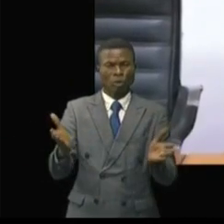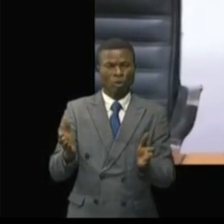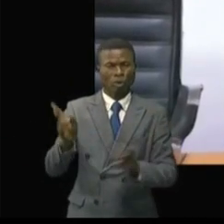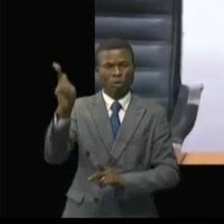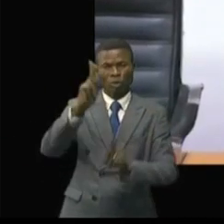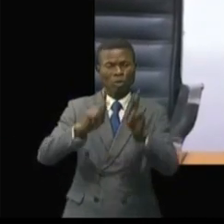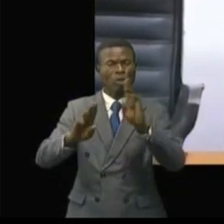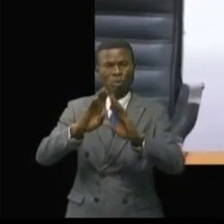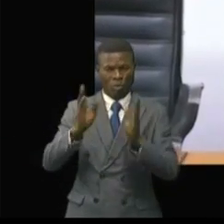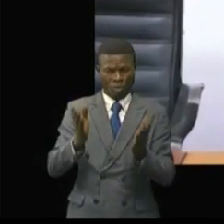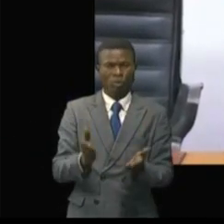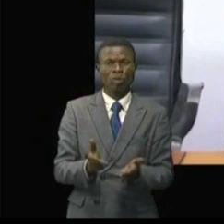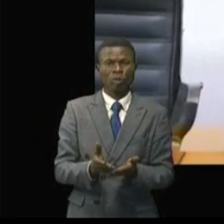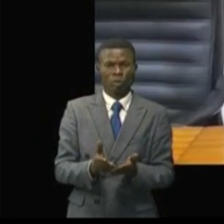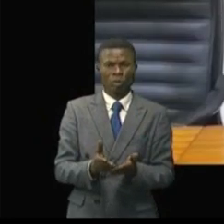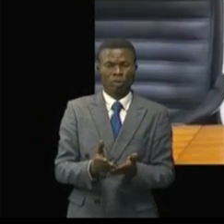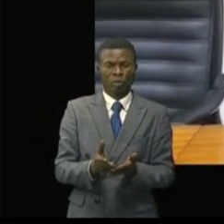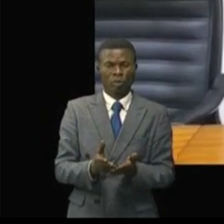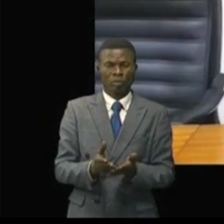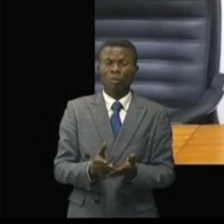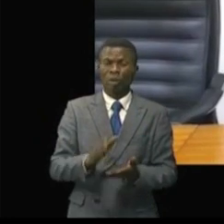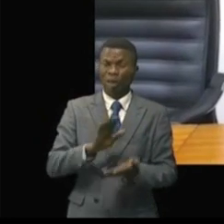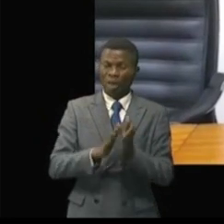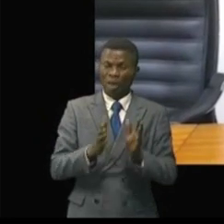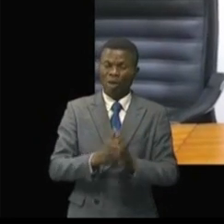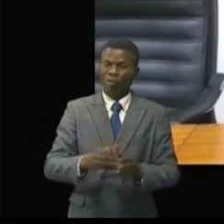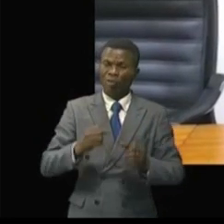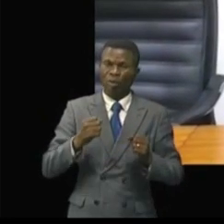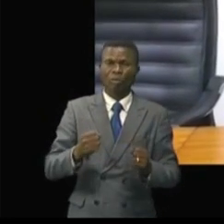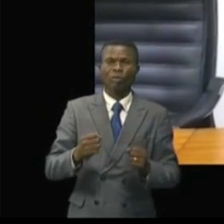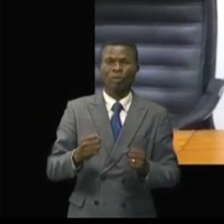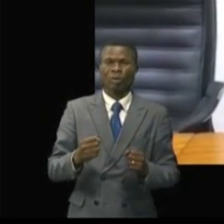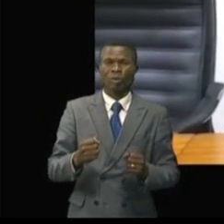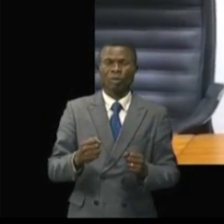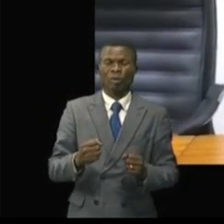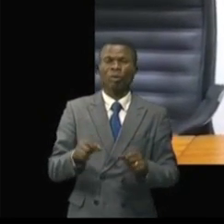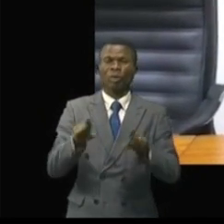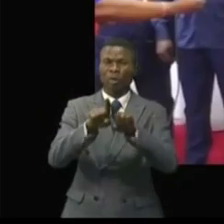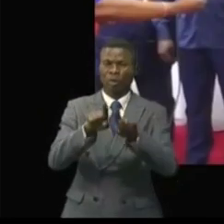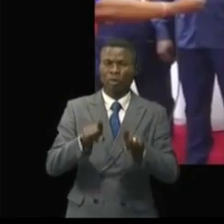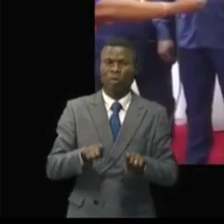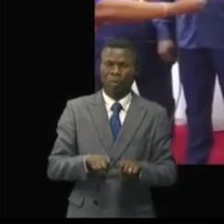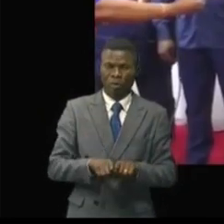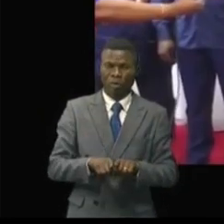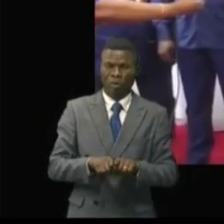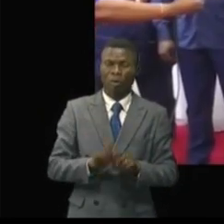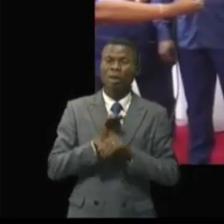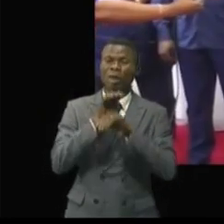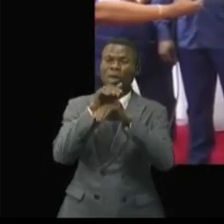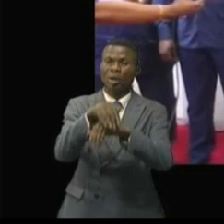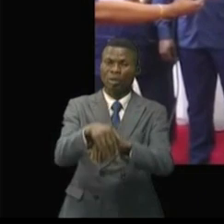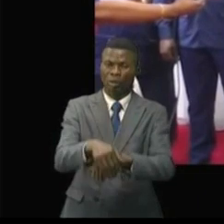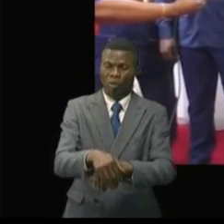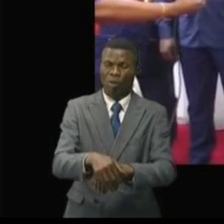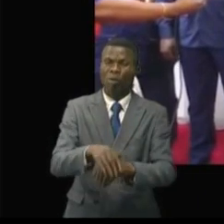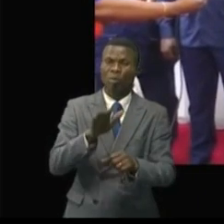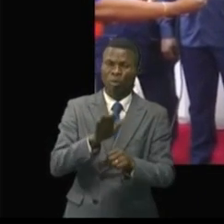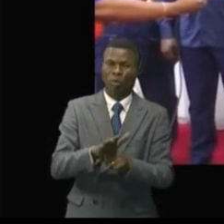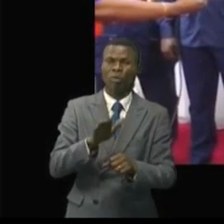peuple à se lever et à participer